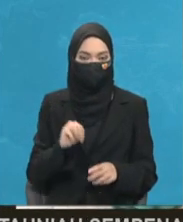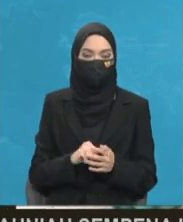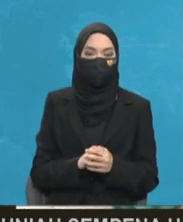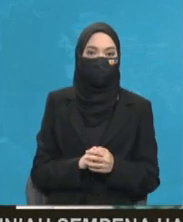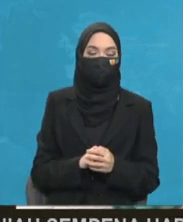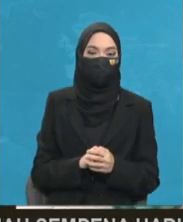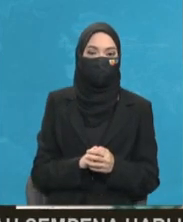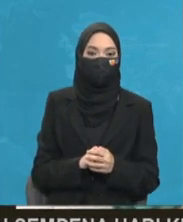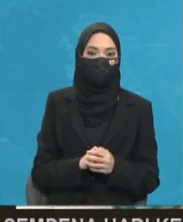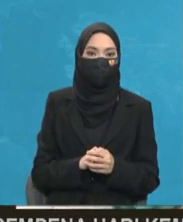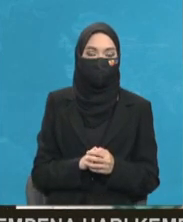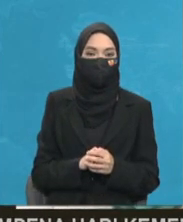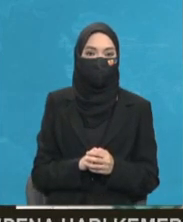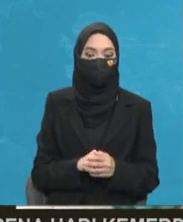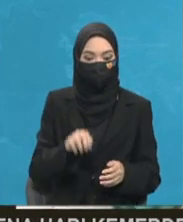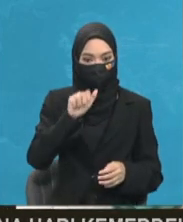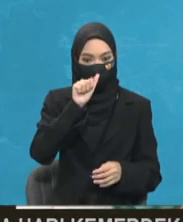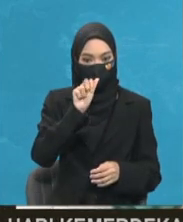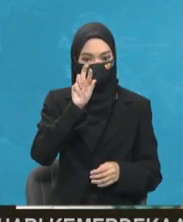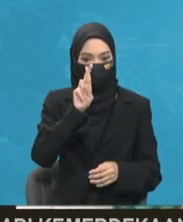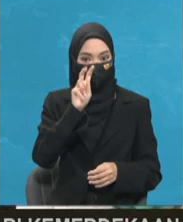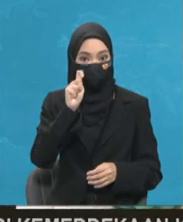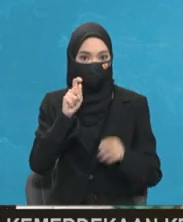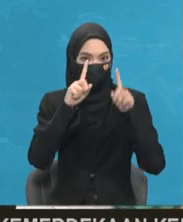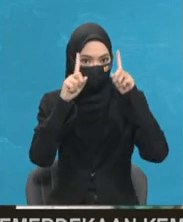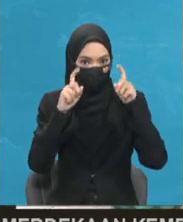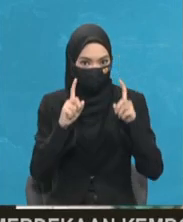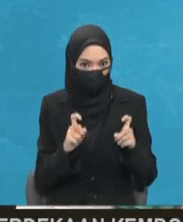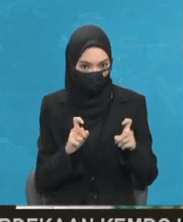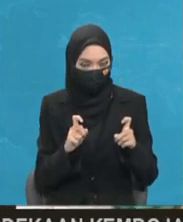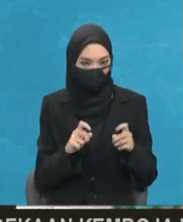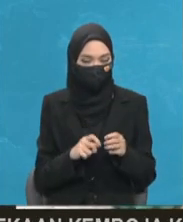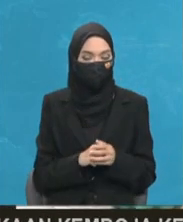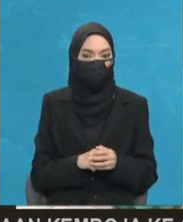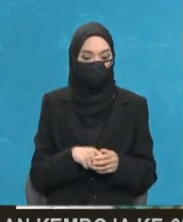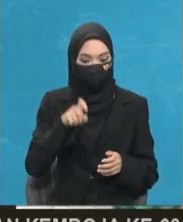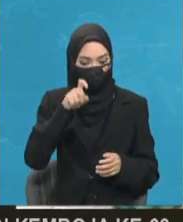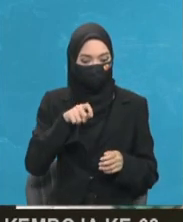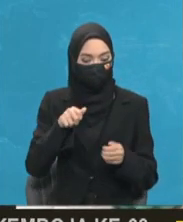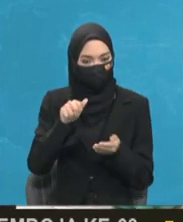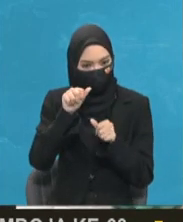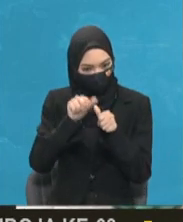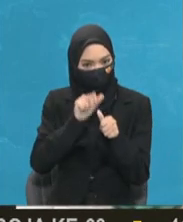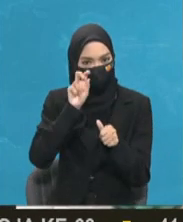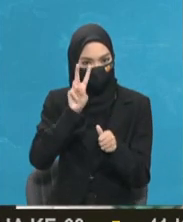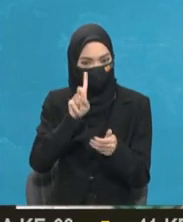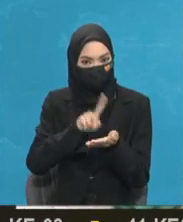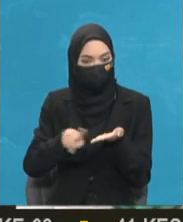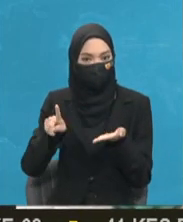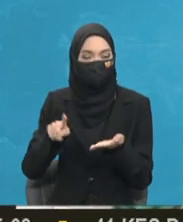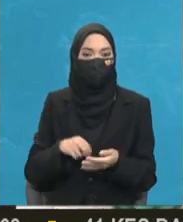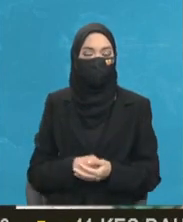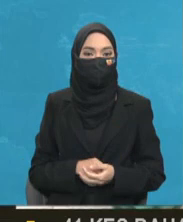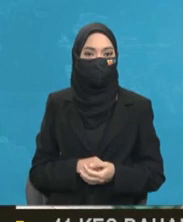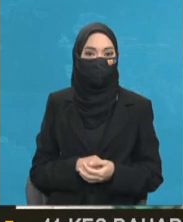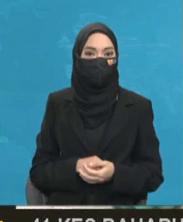dan ujian earthy berkala serta memastikan premis mempunyai Hai pengudaraan